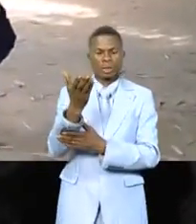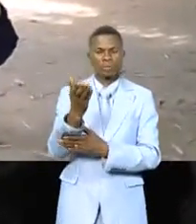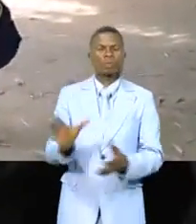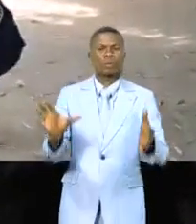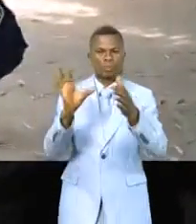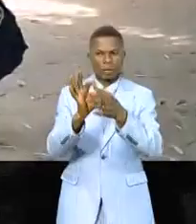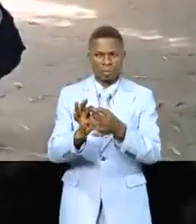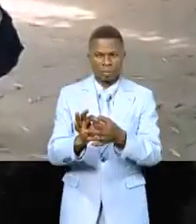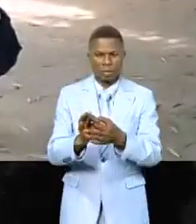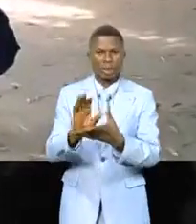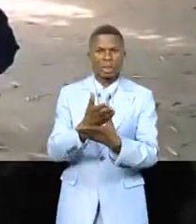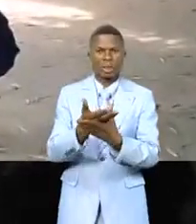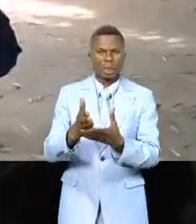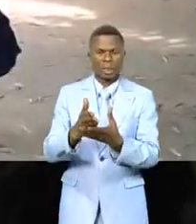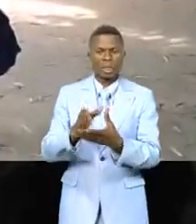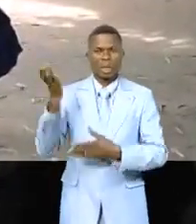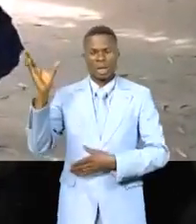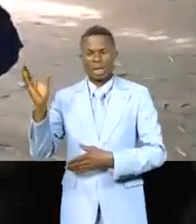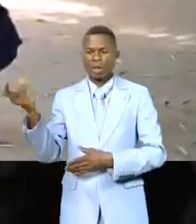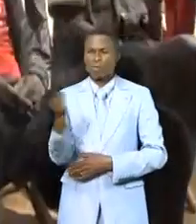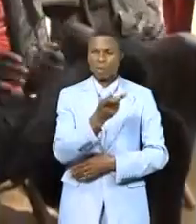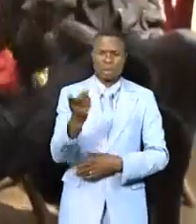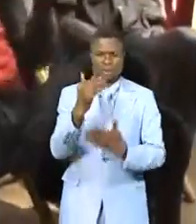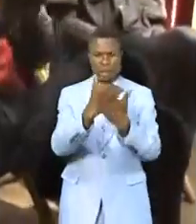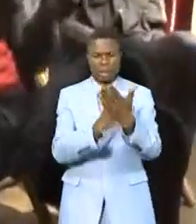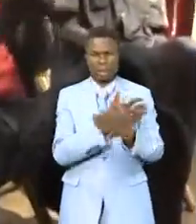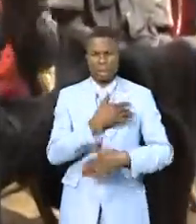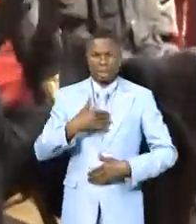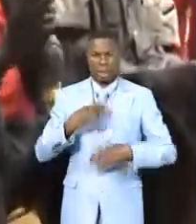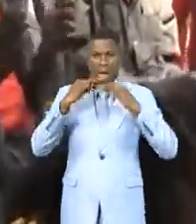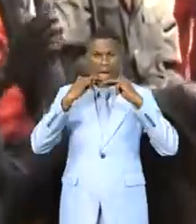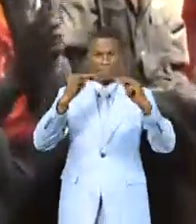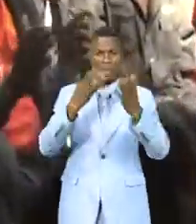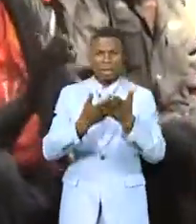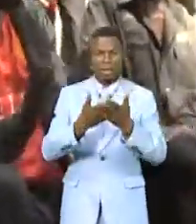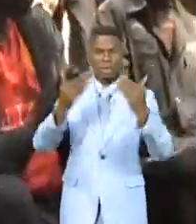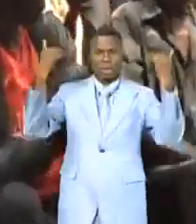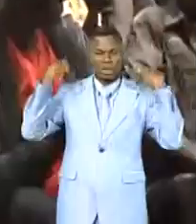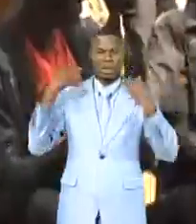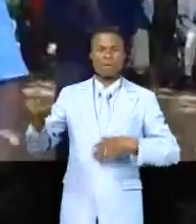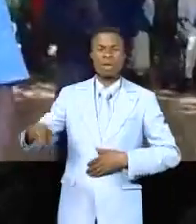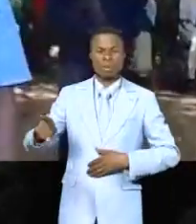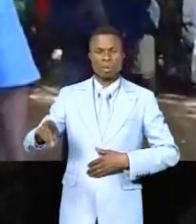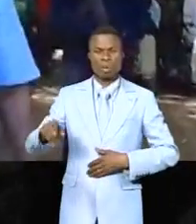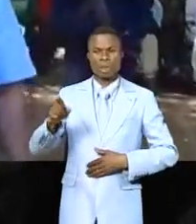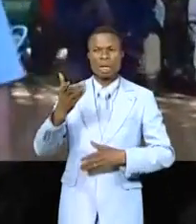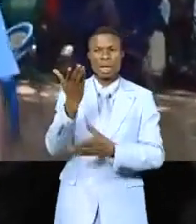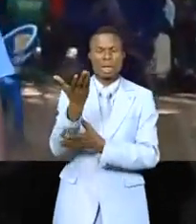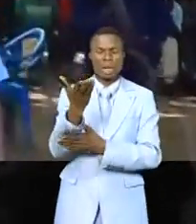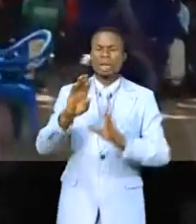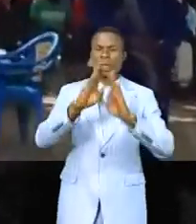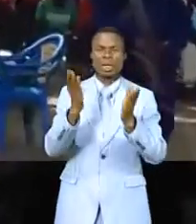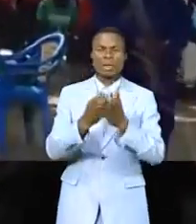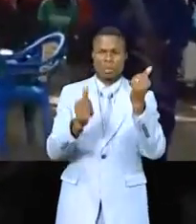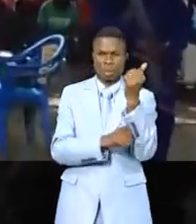réconciliation entre ces villages précités. Dans son message, l'autorité provinciale a exhorté les habitants